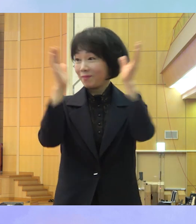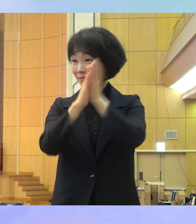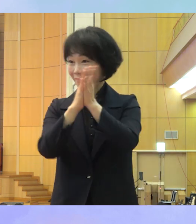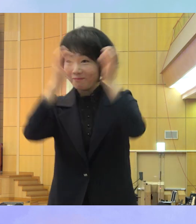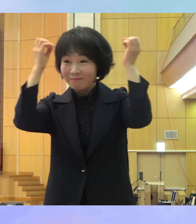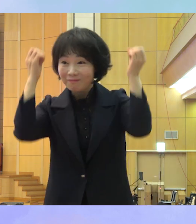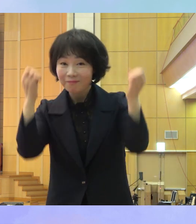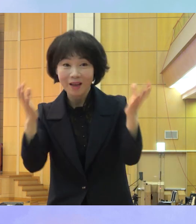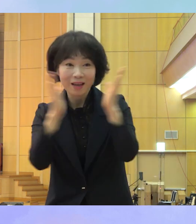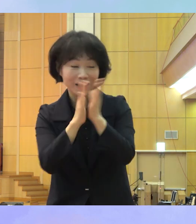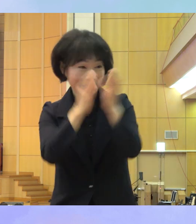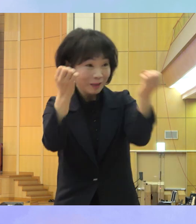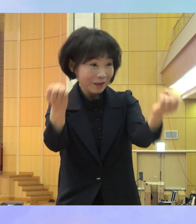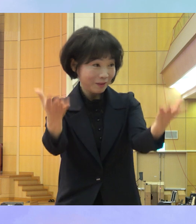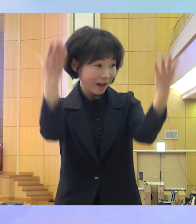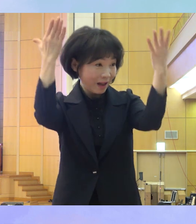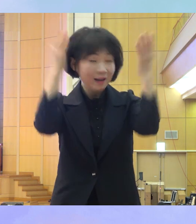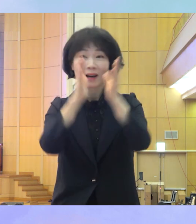할렐루야.